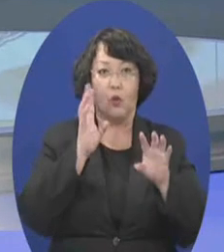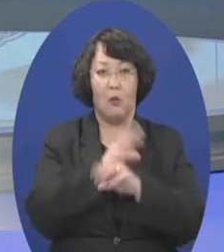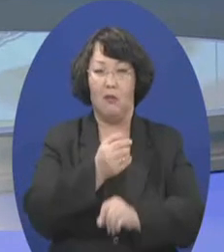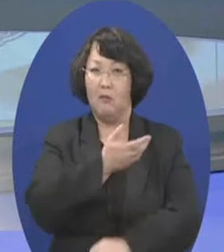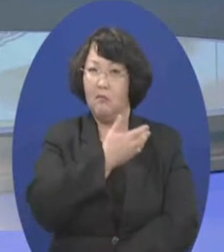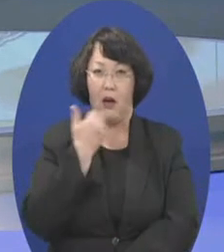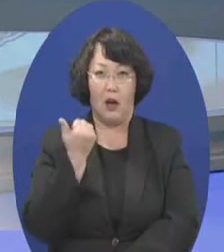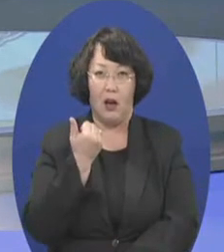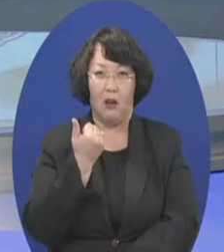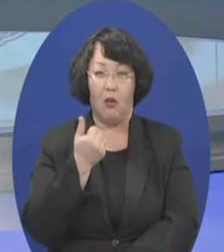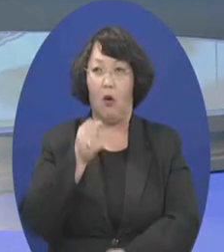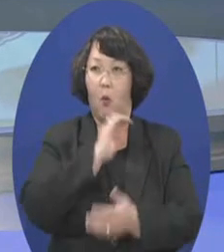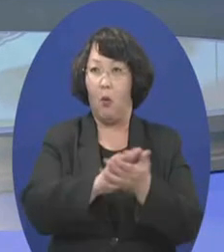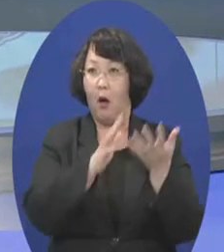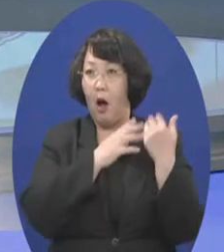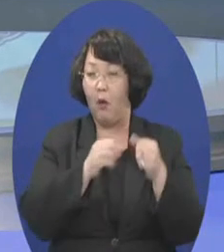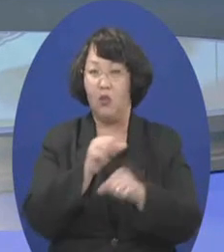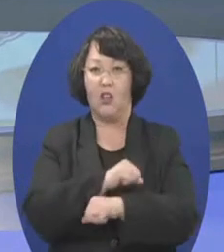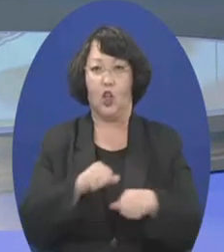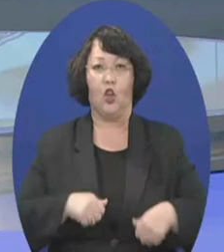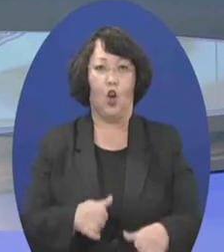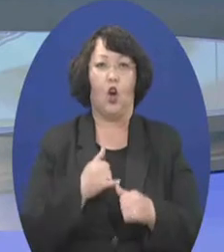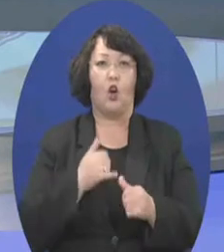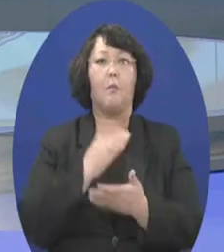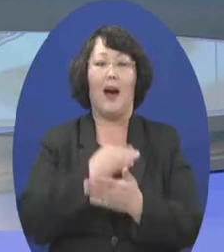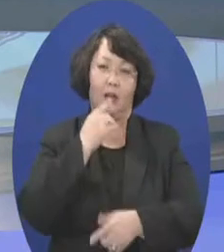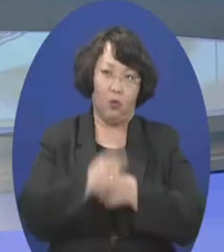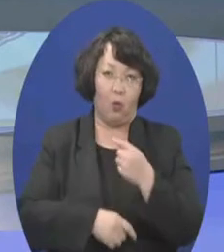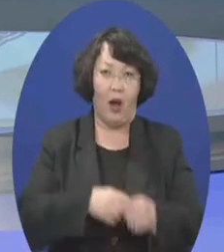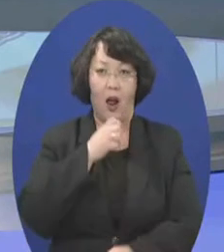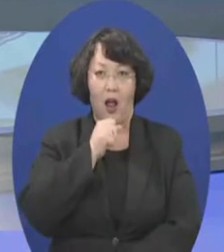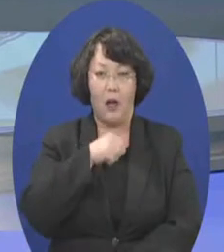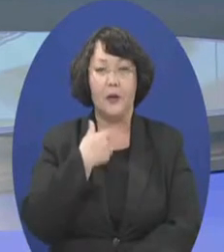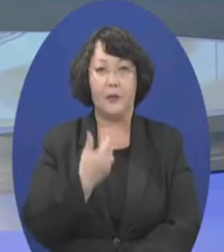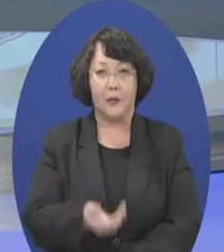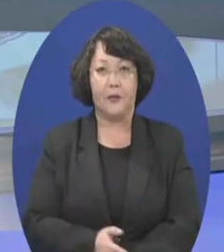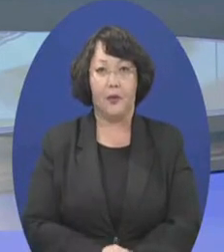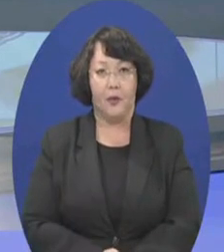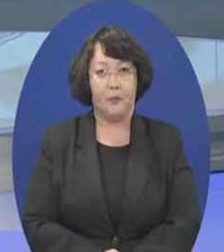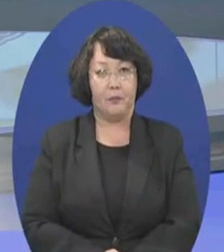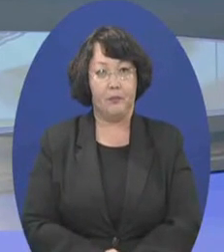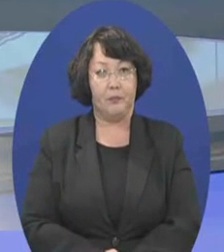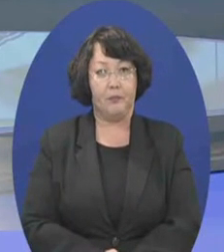байхгүй байна. Үр дүнд нь хэрэглэгч хохирч байгаа талаар асуулжлахыг сэтгүүлч Рэнцэн ханд бэлтгэжээ.